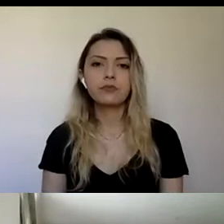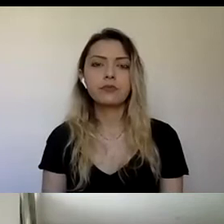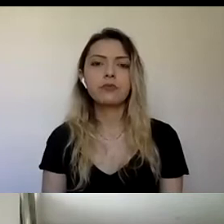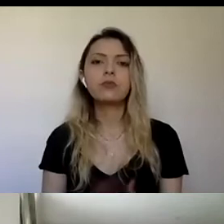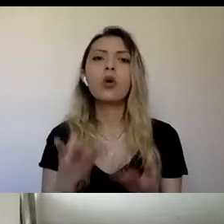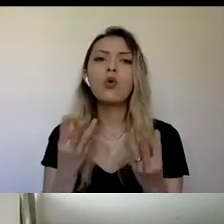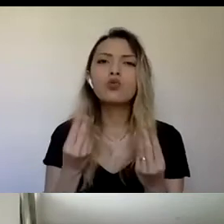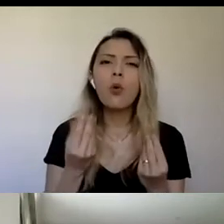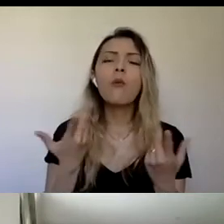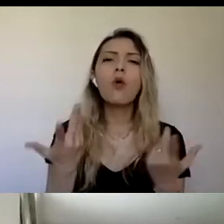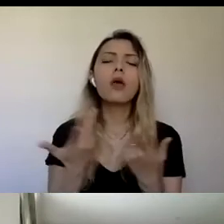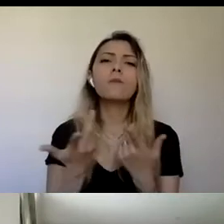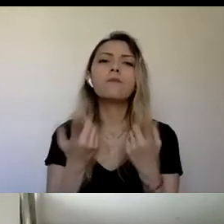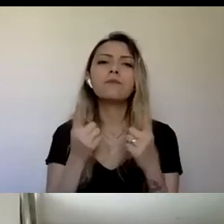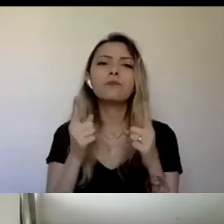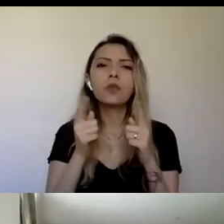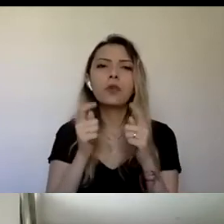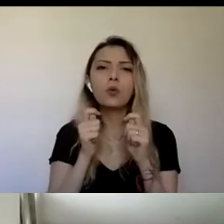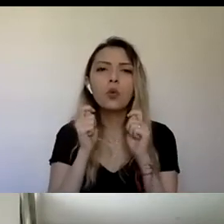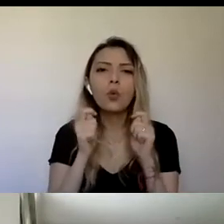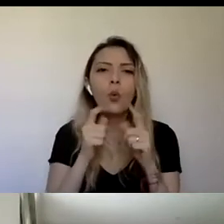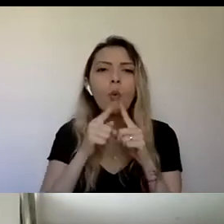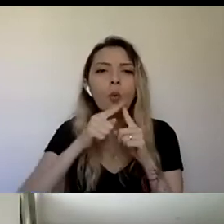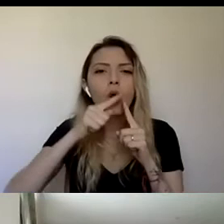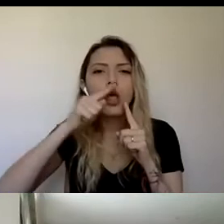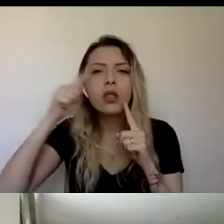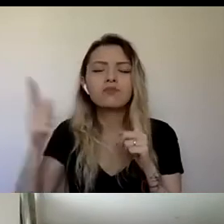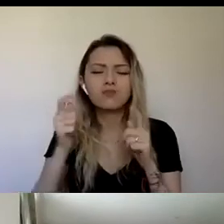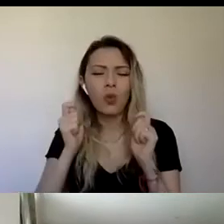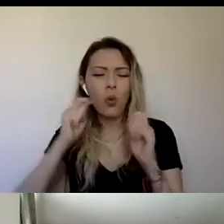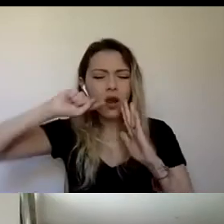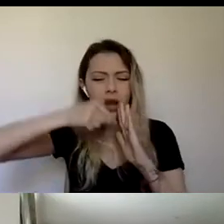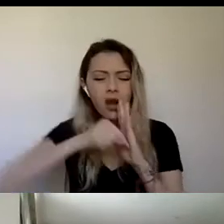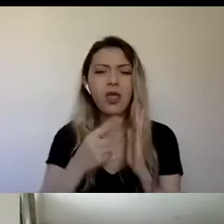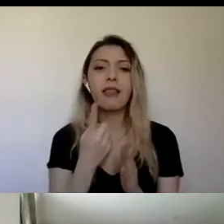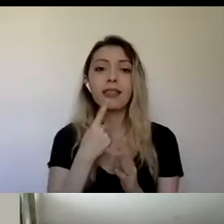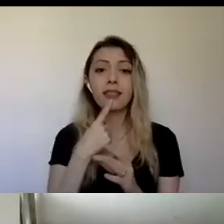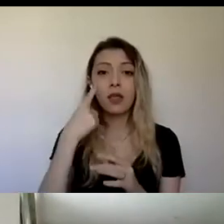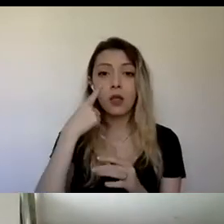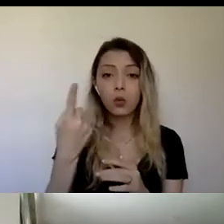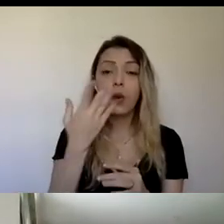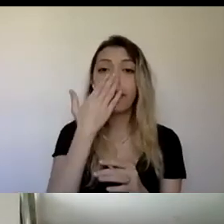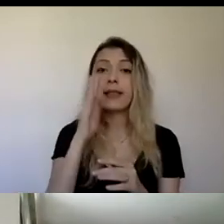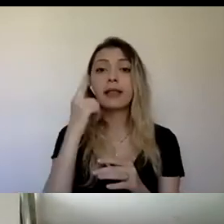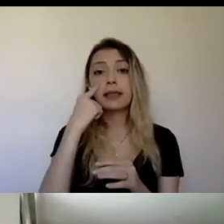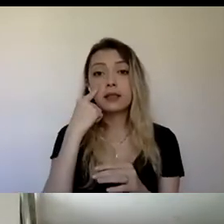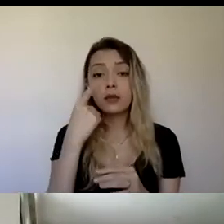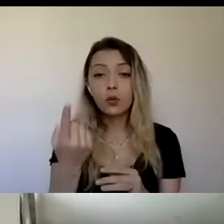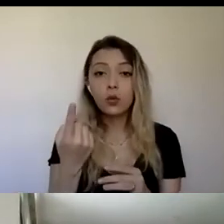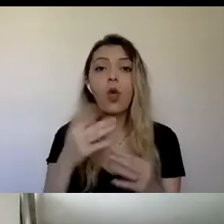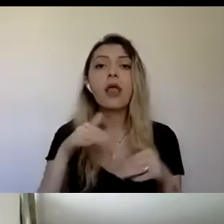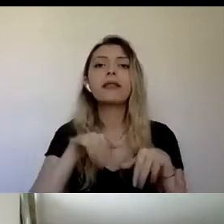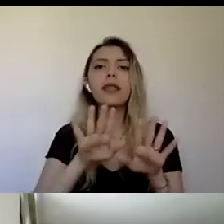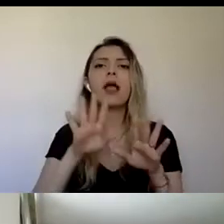kısalaştırılmış, sadeleştirilmiş dilden yasanın içeriğinin ne olduğunu, hakkın içeriğinin ne olduğunu uzun uzun